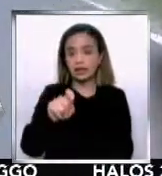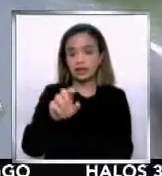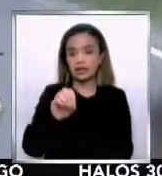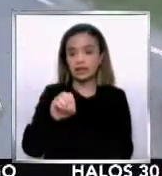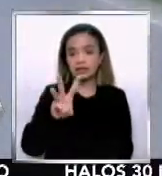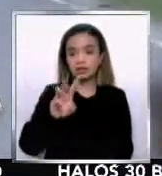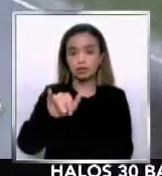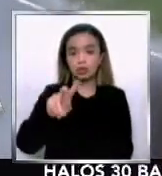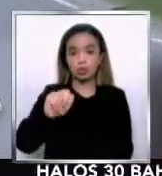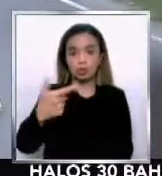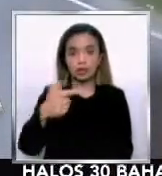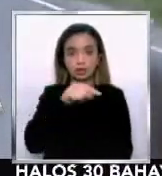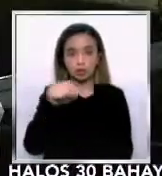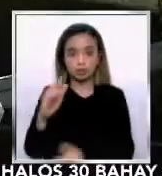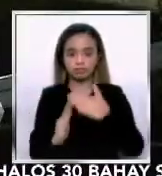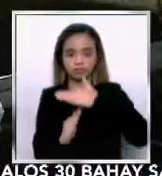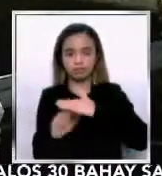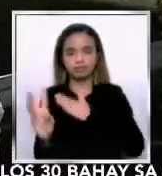Lunes.